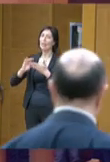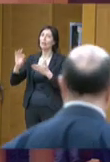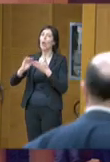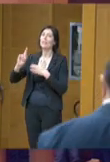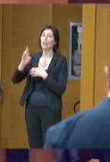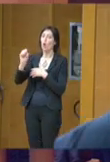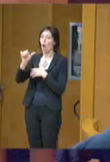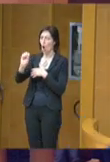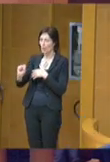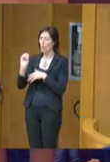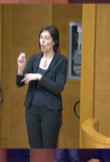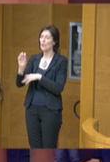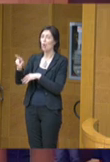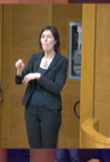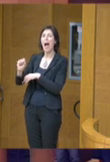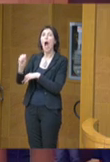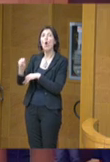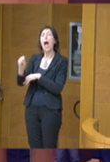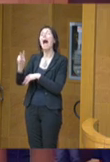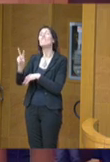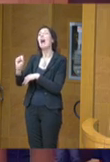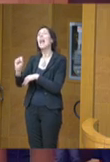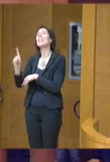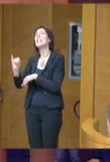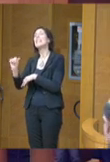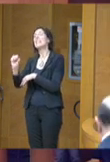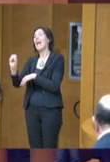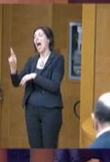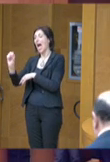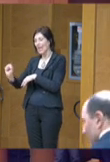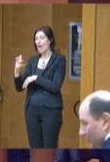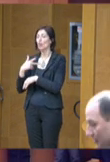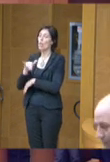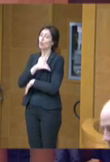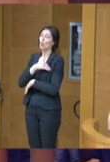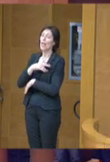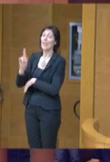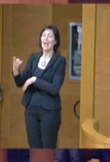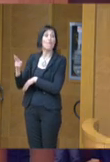la professoressa Paola Baldisarra e lo studente Raffaele Papaccio. Prego.